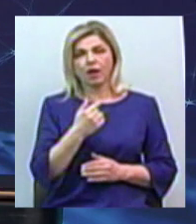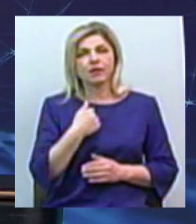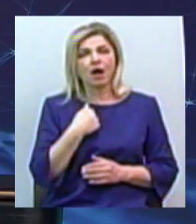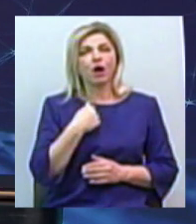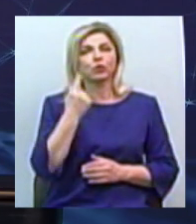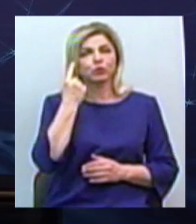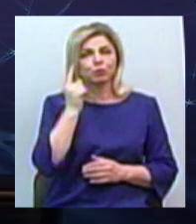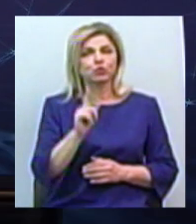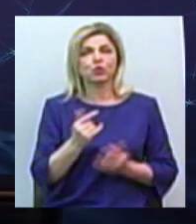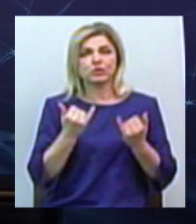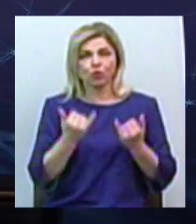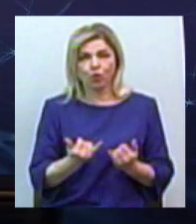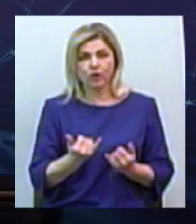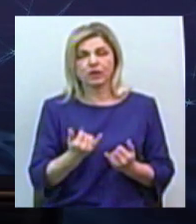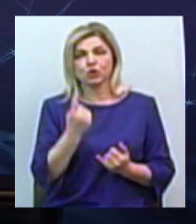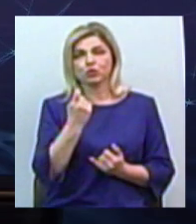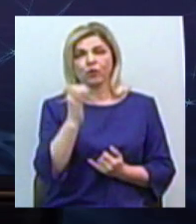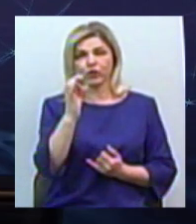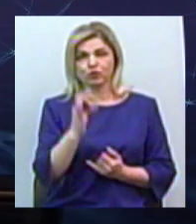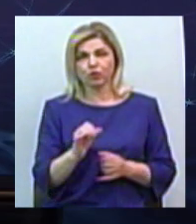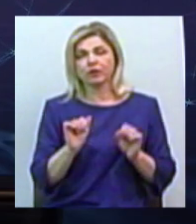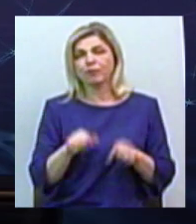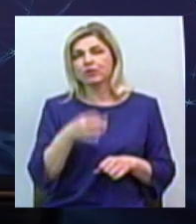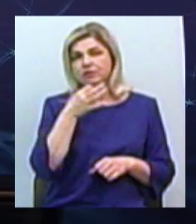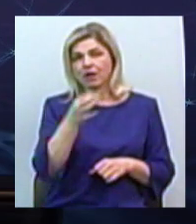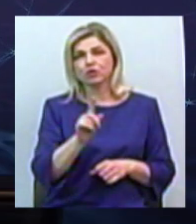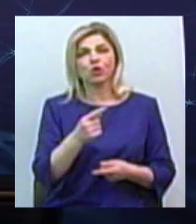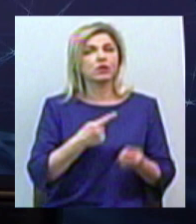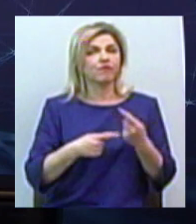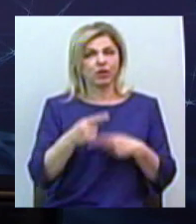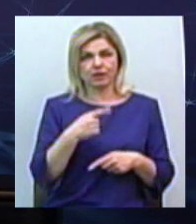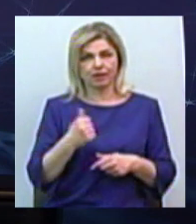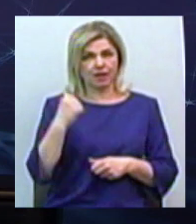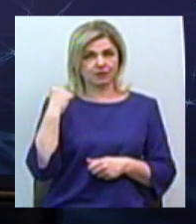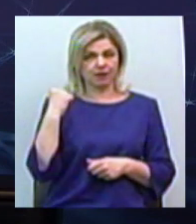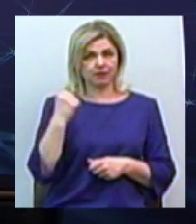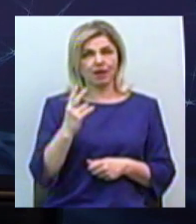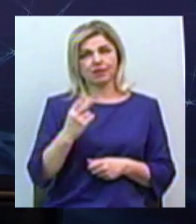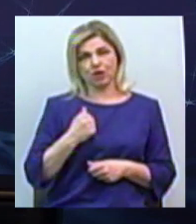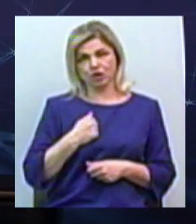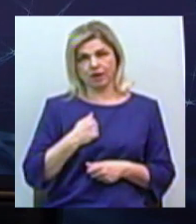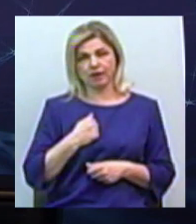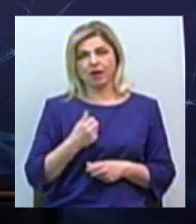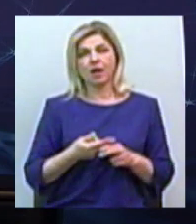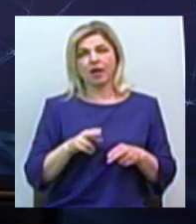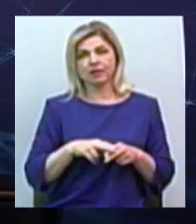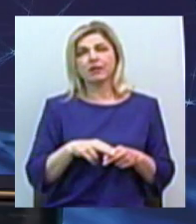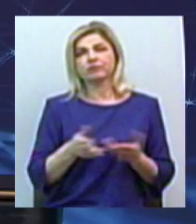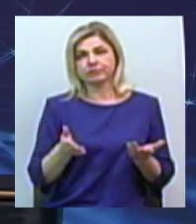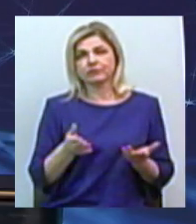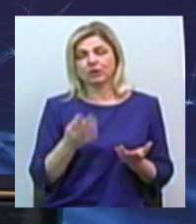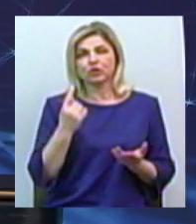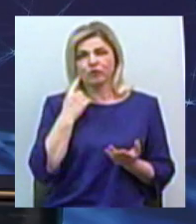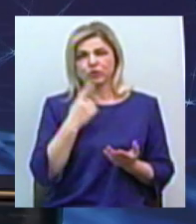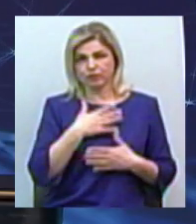що у нас на сьогоднішній день ми на 100% можемо сказати, що ми не повернемося назад. На жаль. Це песимістично звучить,